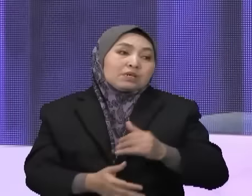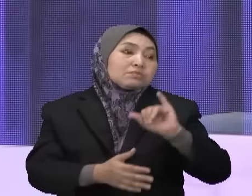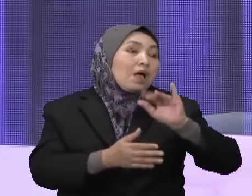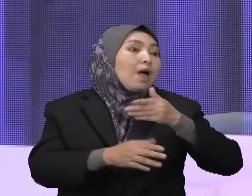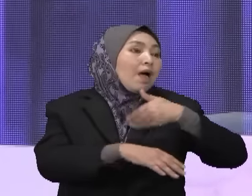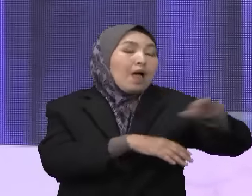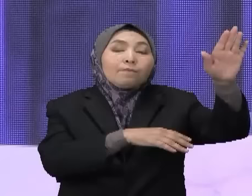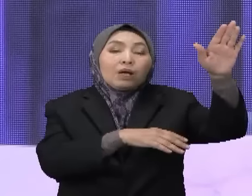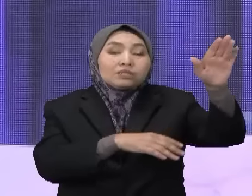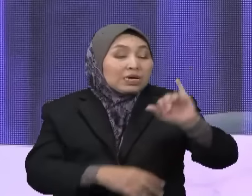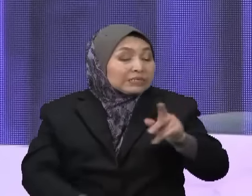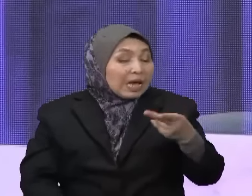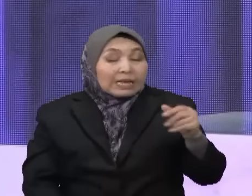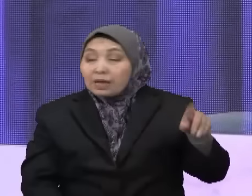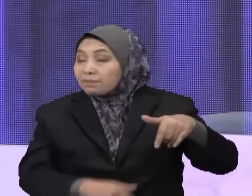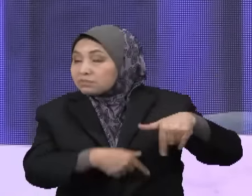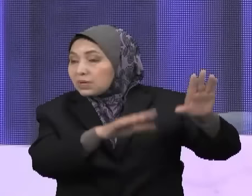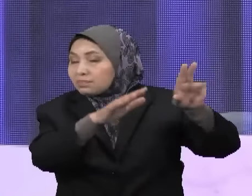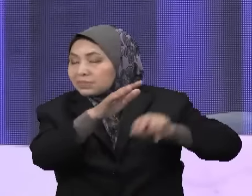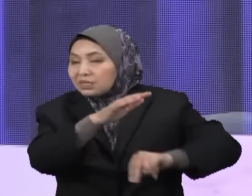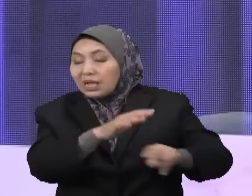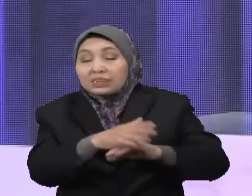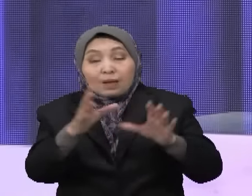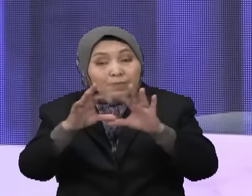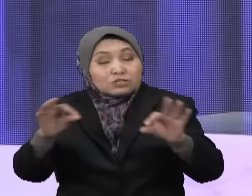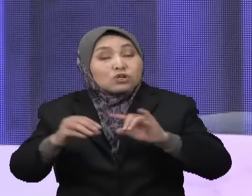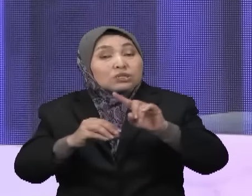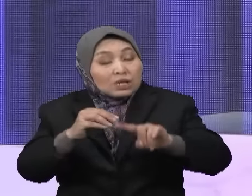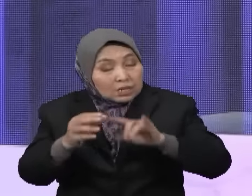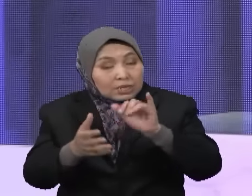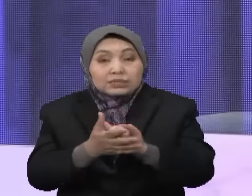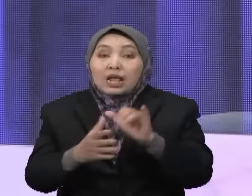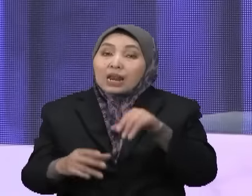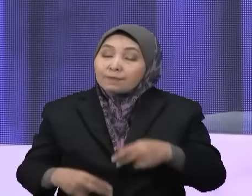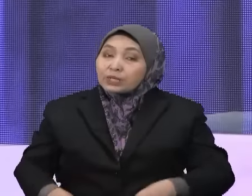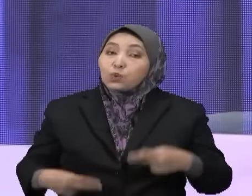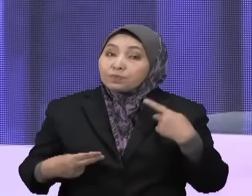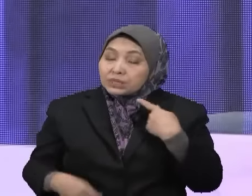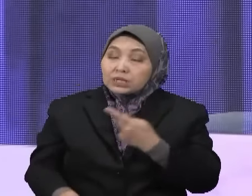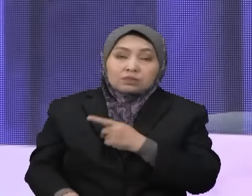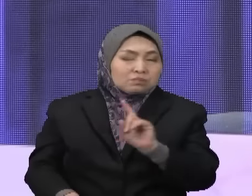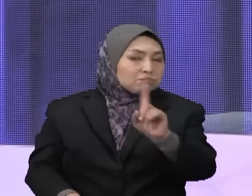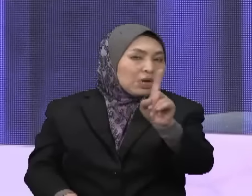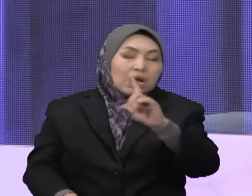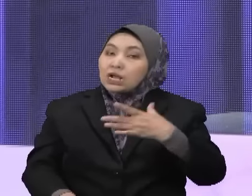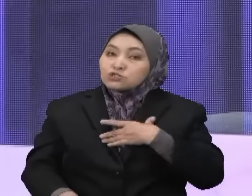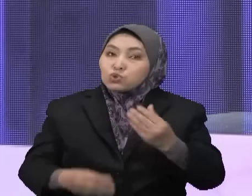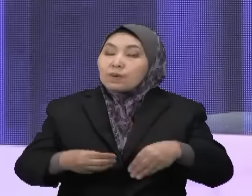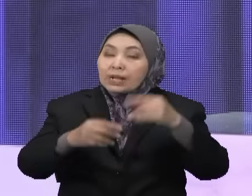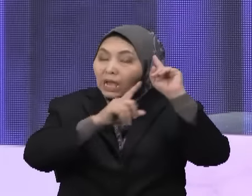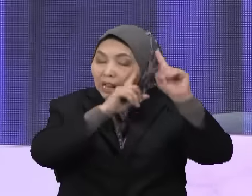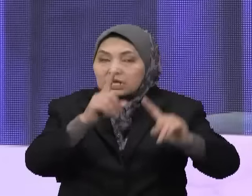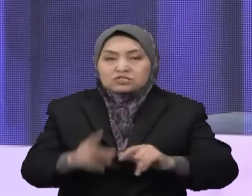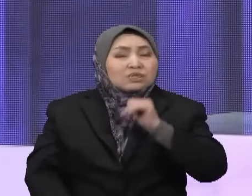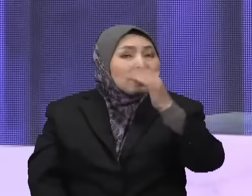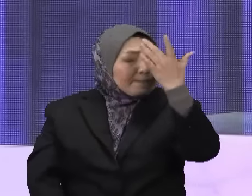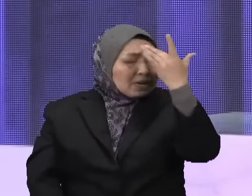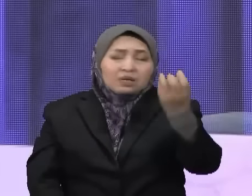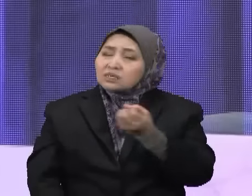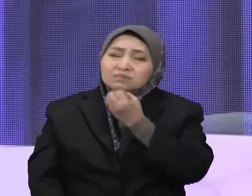itu lain macam ayat ini. Ayat 95 nak bercerita bahawa dalam hidup kita ini jangan suka beri alasan, tak pandai